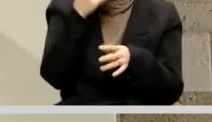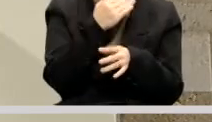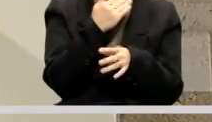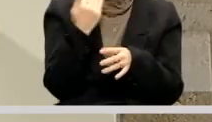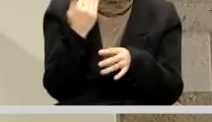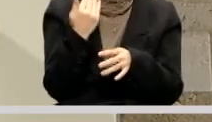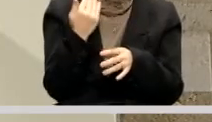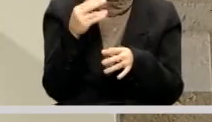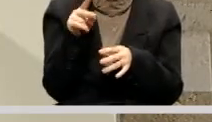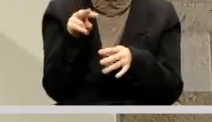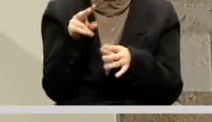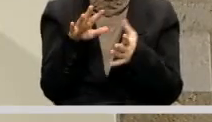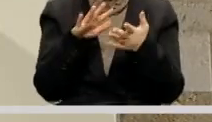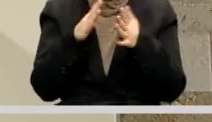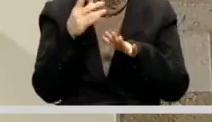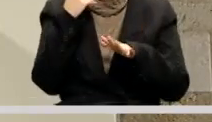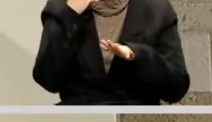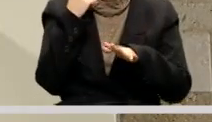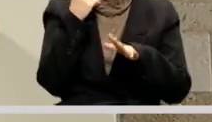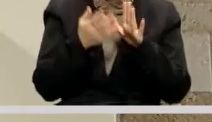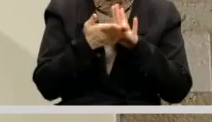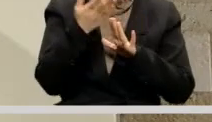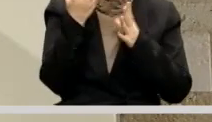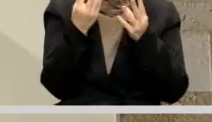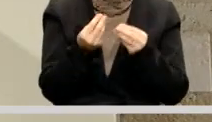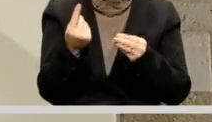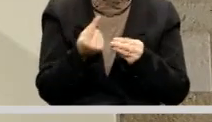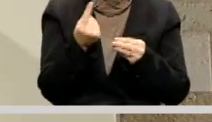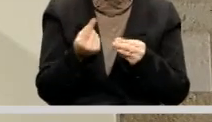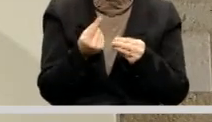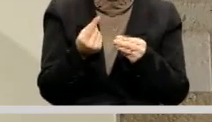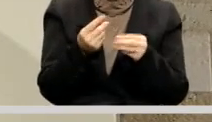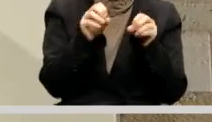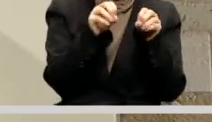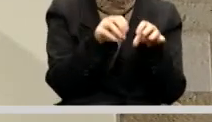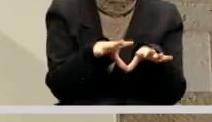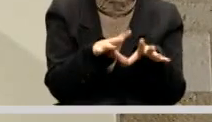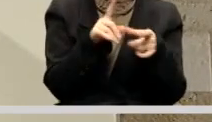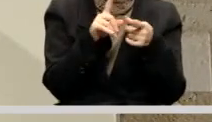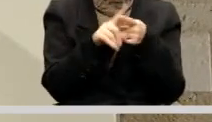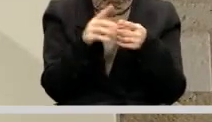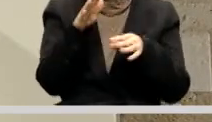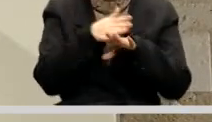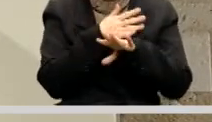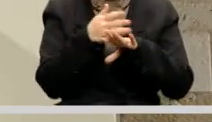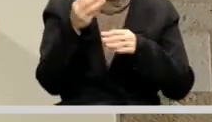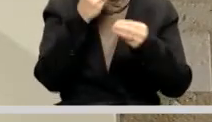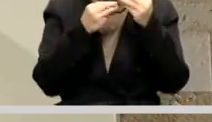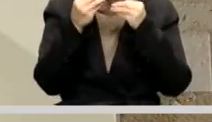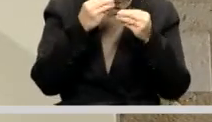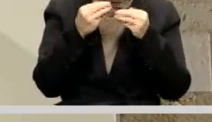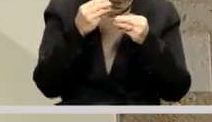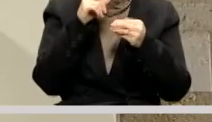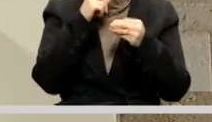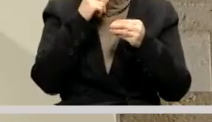ve şeker oranı yüksek gıdaları çıkarıp daha çok zeytinyağına ağırlık veriyor. Meyve ve sebze tüketimini artırıyor. Ceviz, badem,